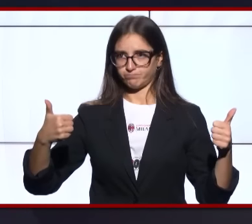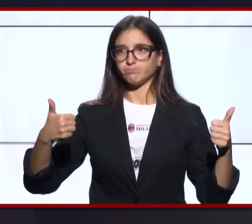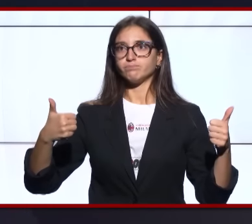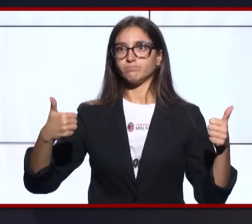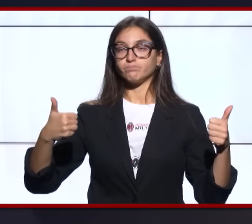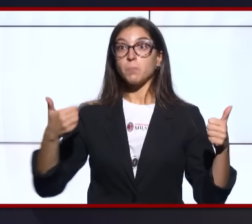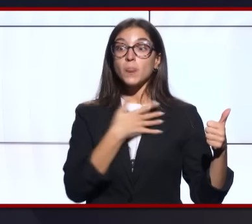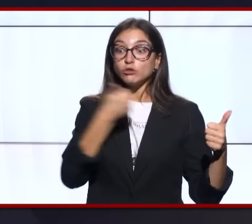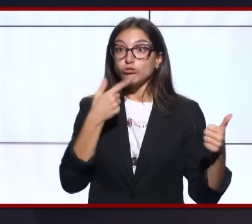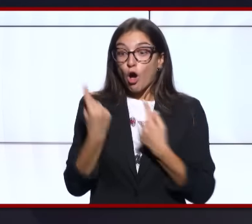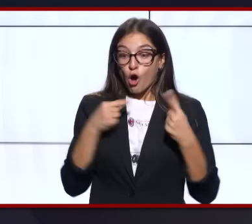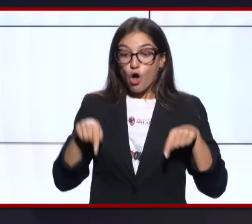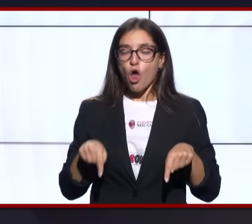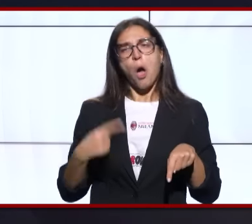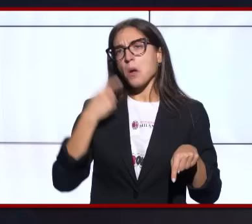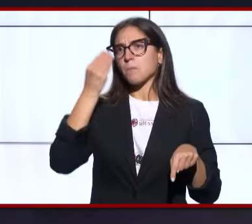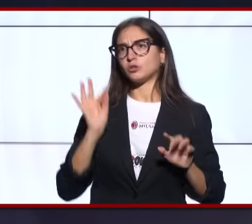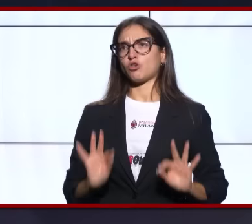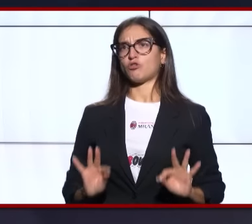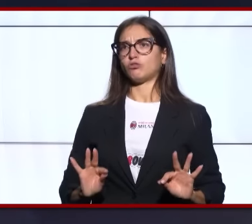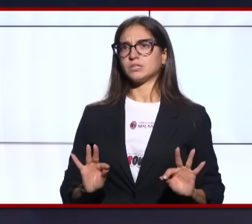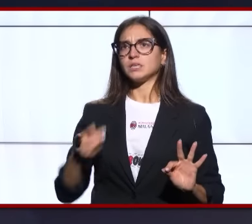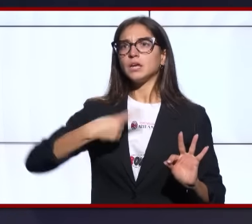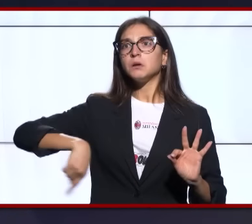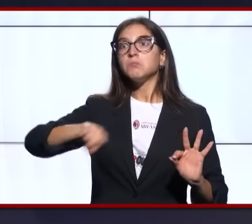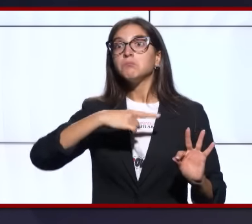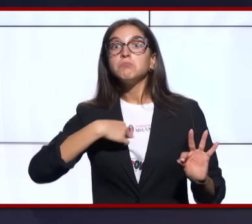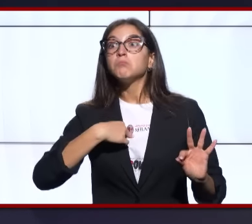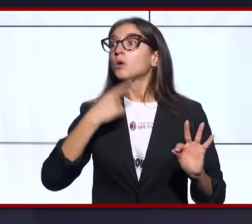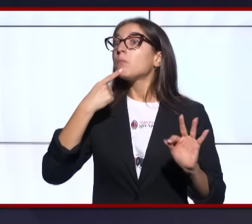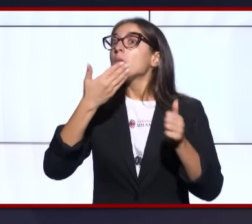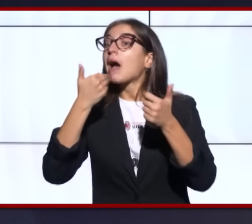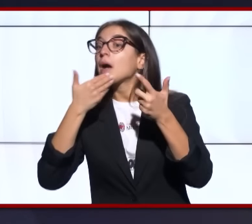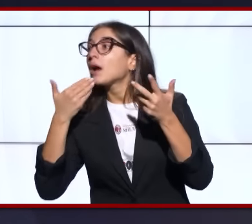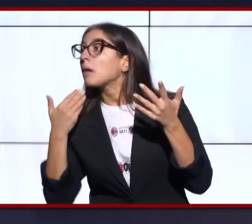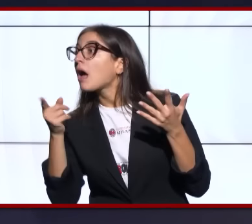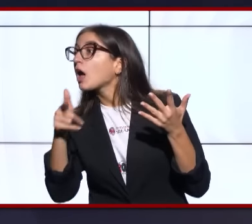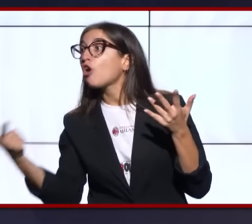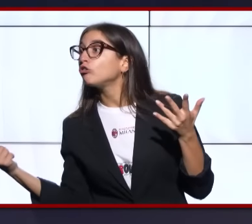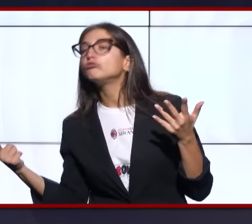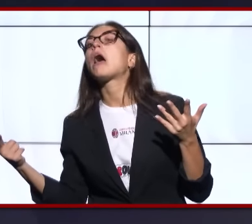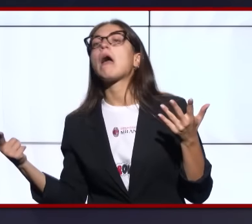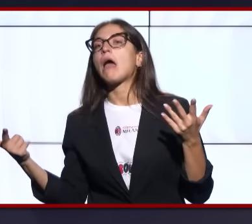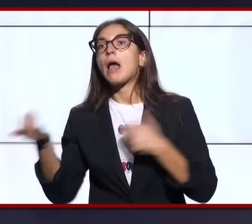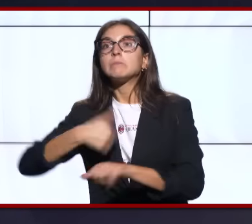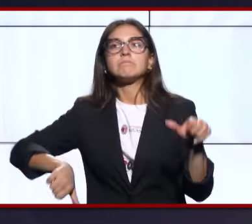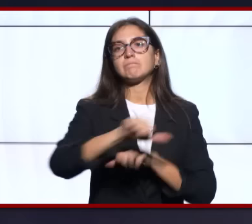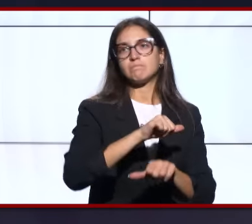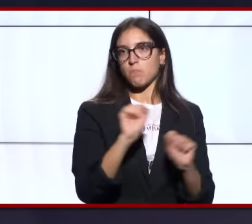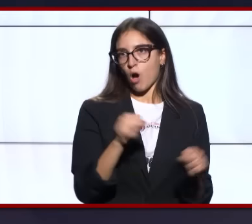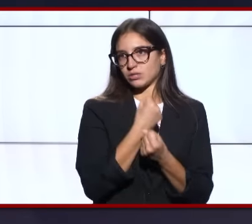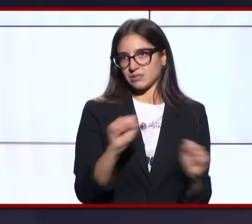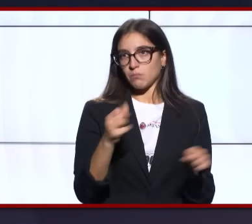non è solo qui io penso così non possiamo fare niente coni giocatori che non abbiamo disponibili abbiamo